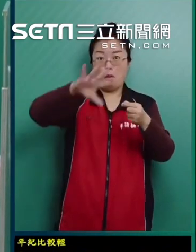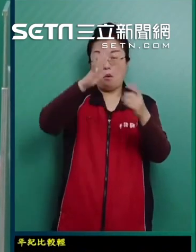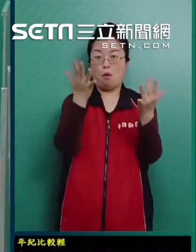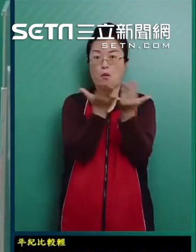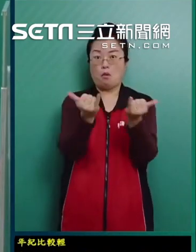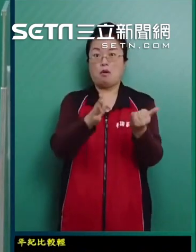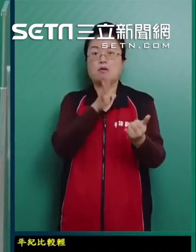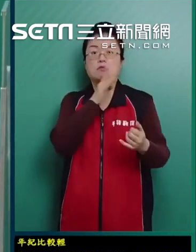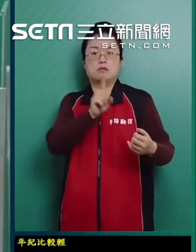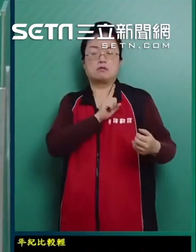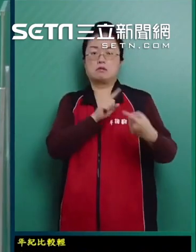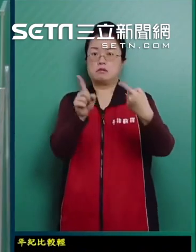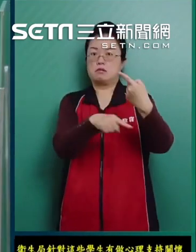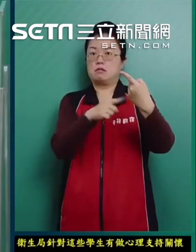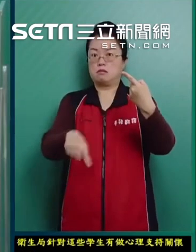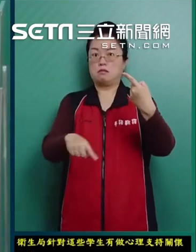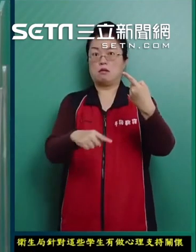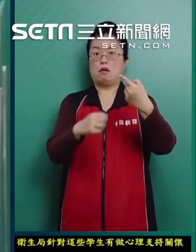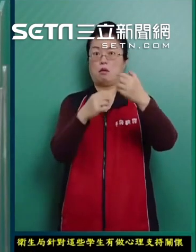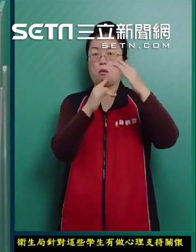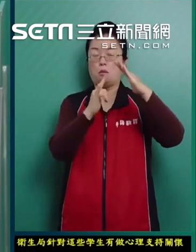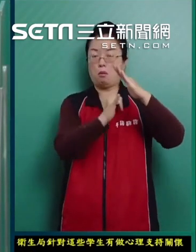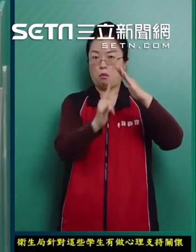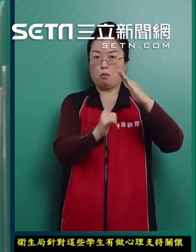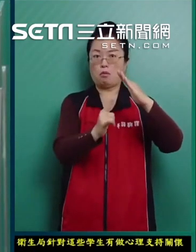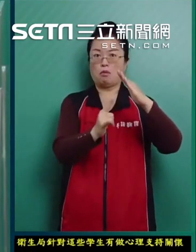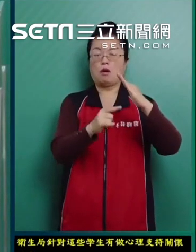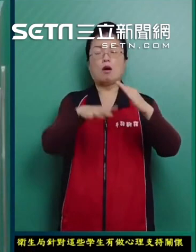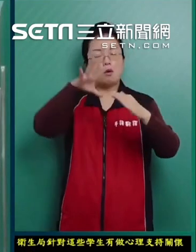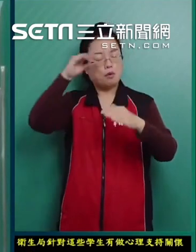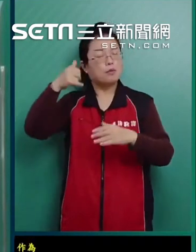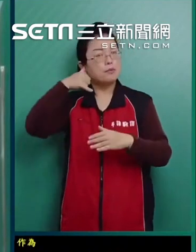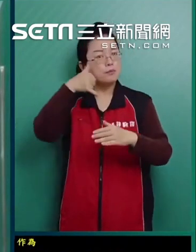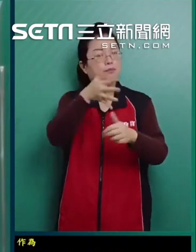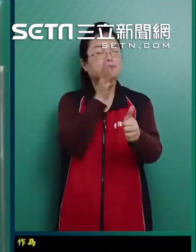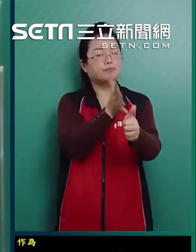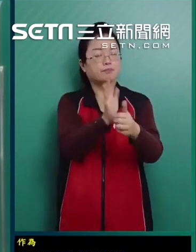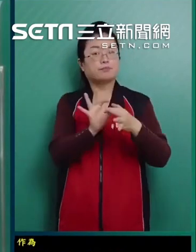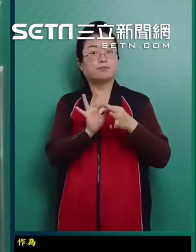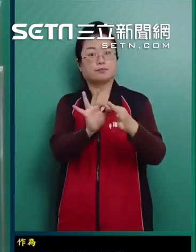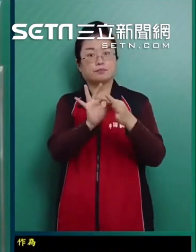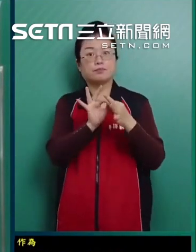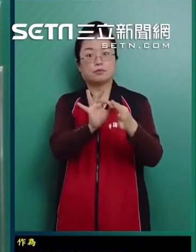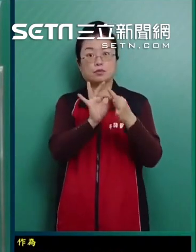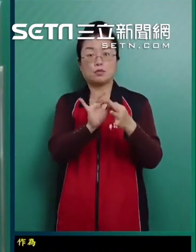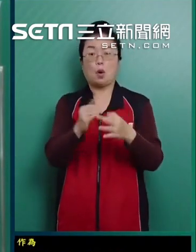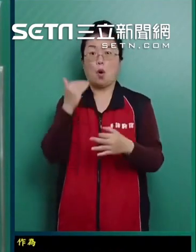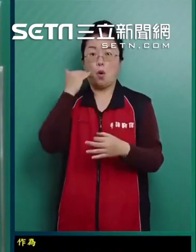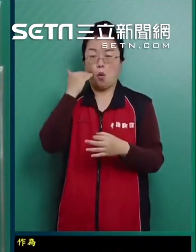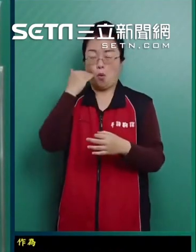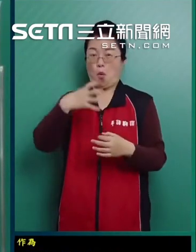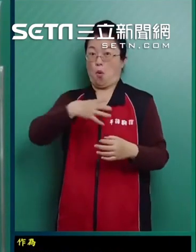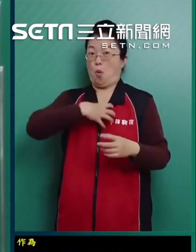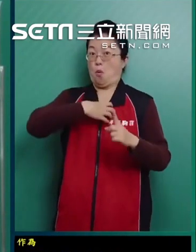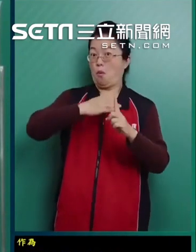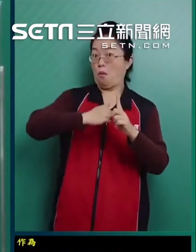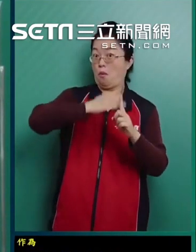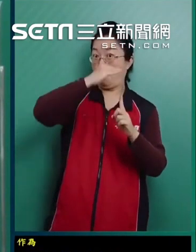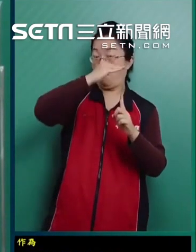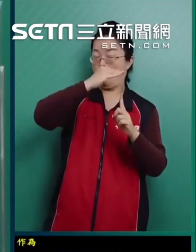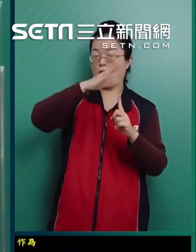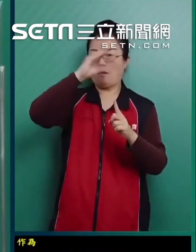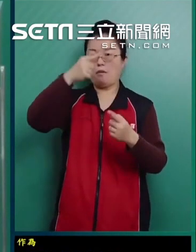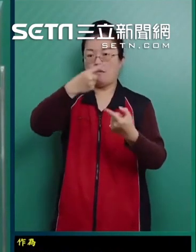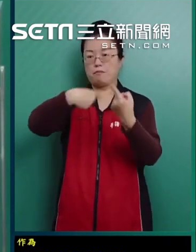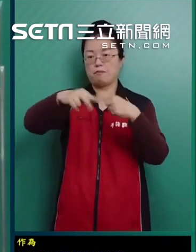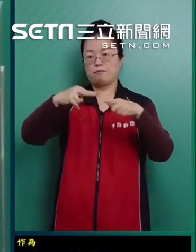会评估情绪的状况，随时调整关怀的次数。高风险者会转介心理师进行心理諮商的辅导。那